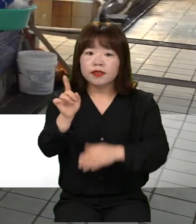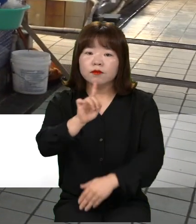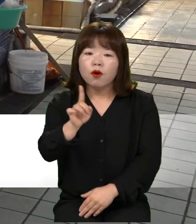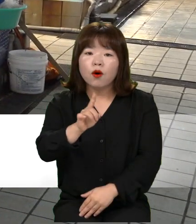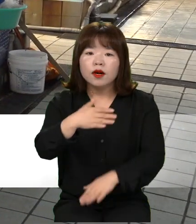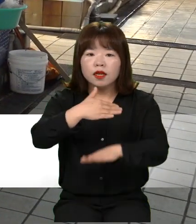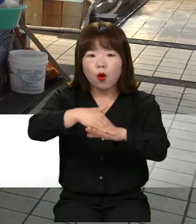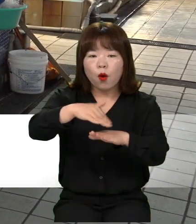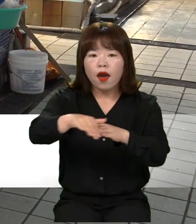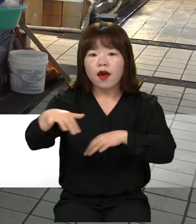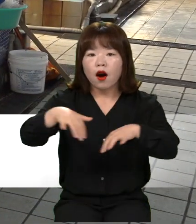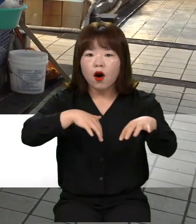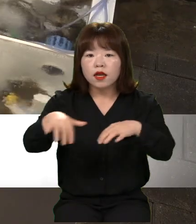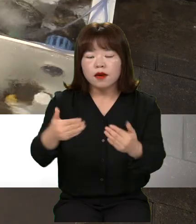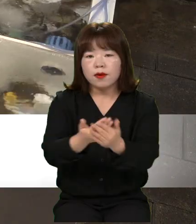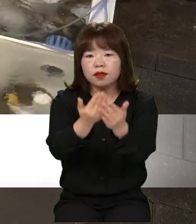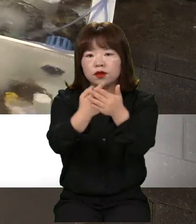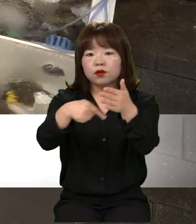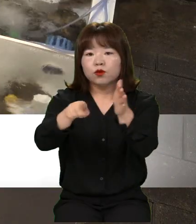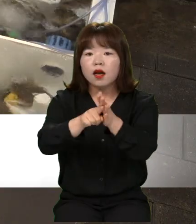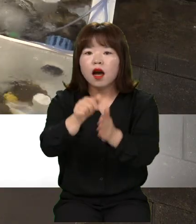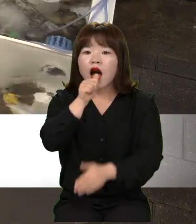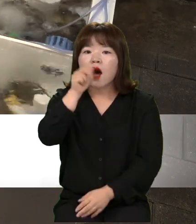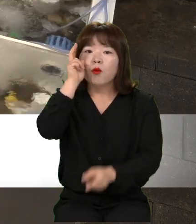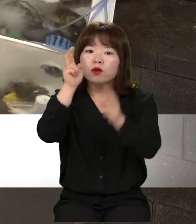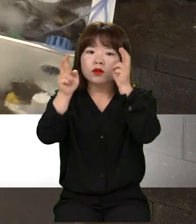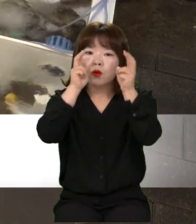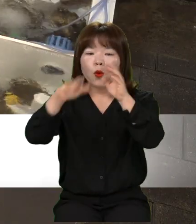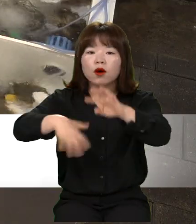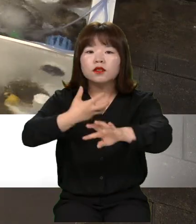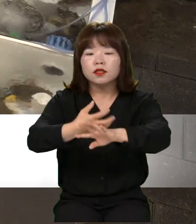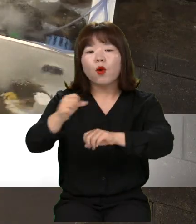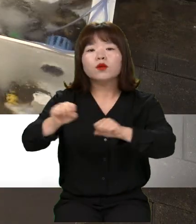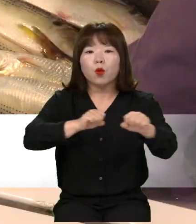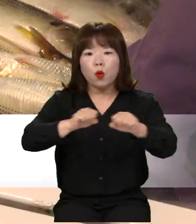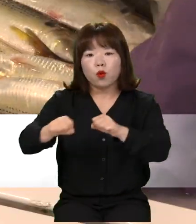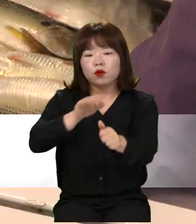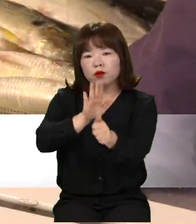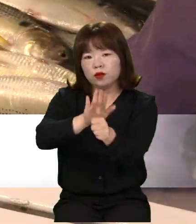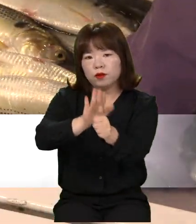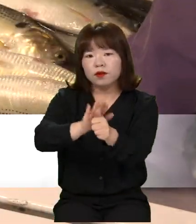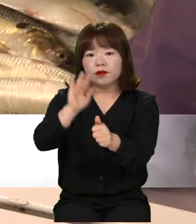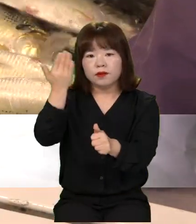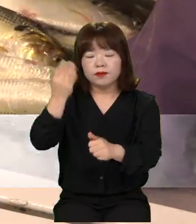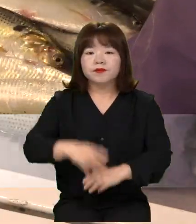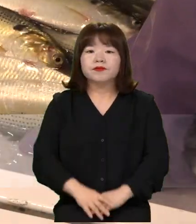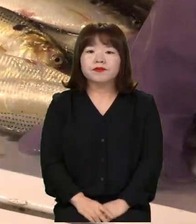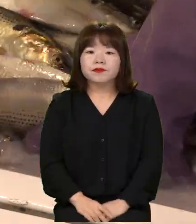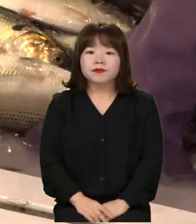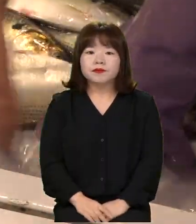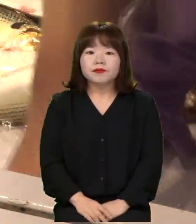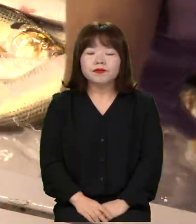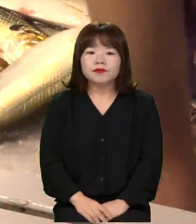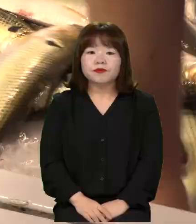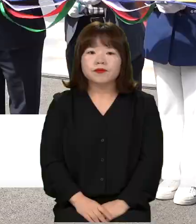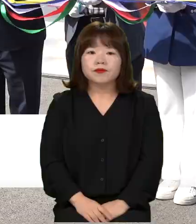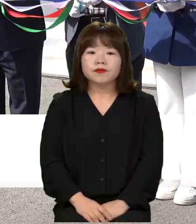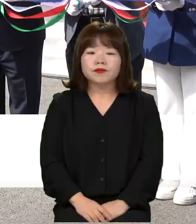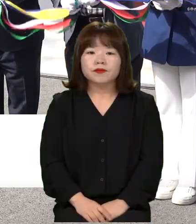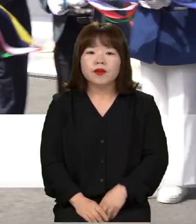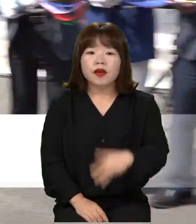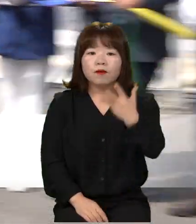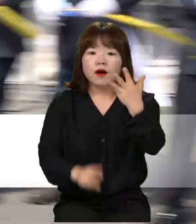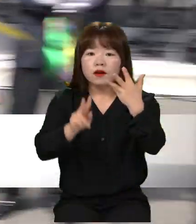설치는 등푸른 마퀘거리 활성화를 위한 포스코 qss 혁신활동 지원에 이러한으로 진행됐습니다